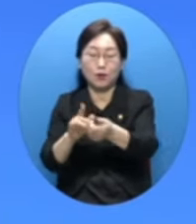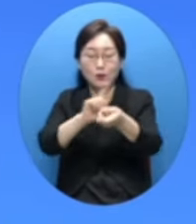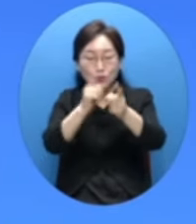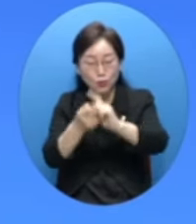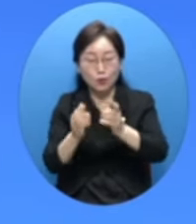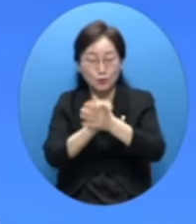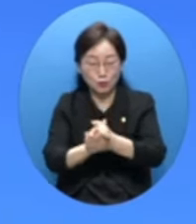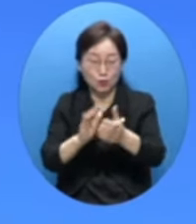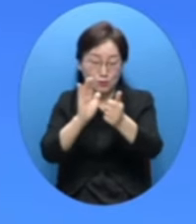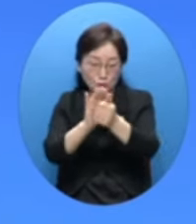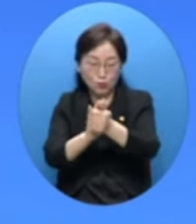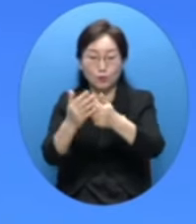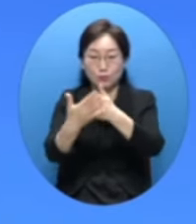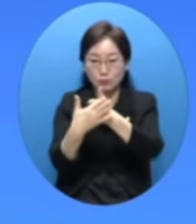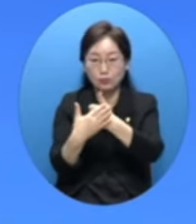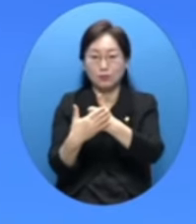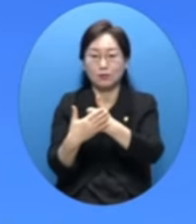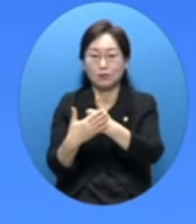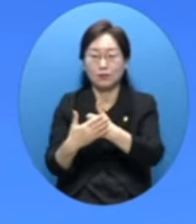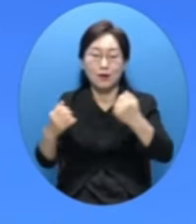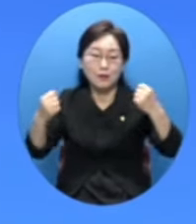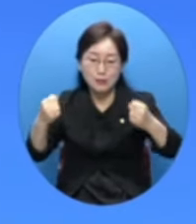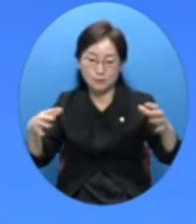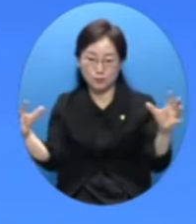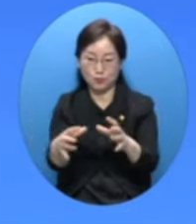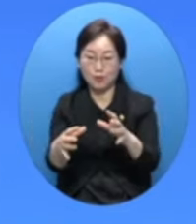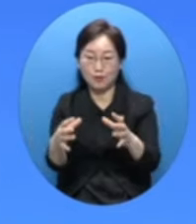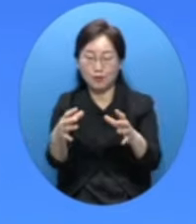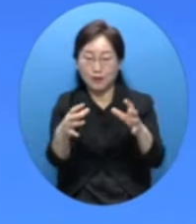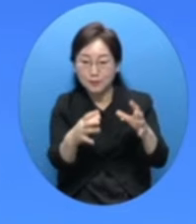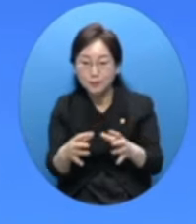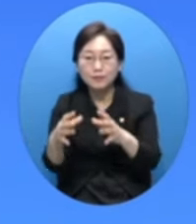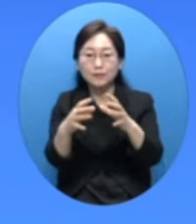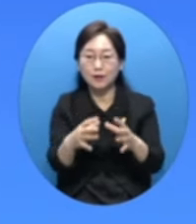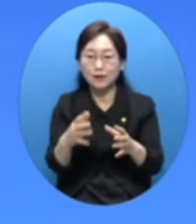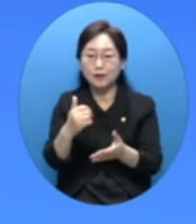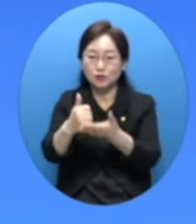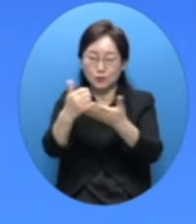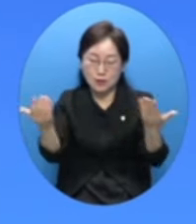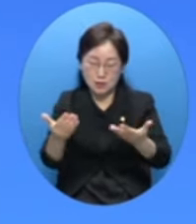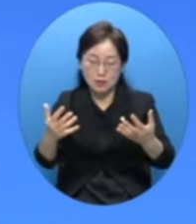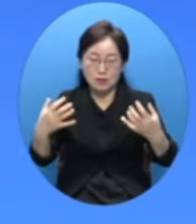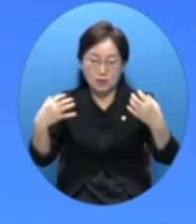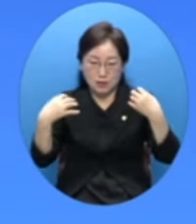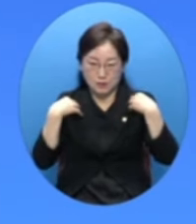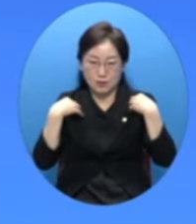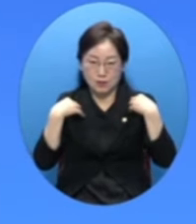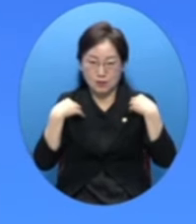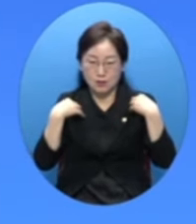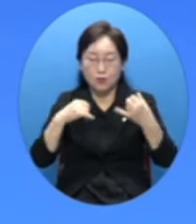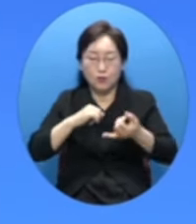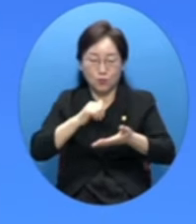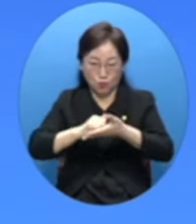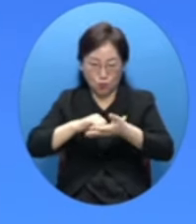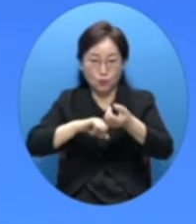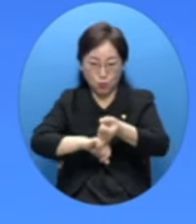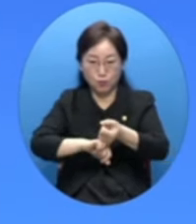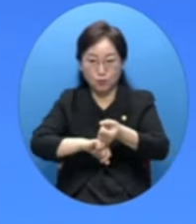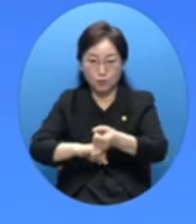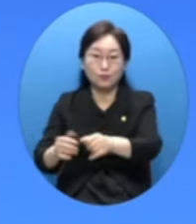기도하고 격려하고 힘을 모아서 함께 주님 일을 감당하는 주님의 자녀들이 되어야 하는